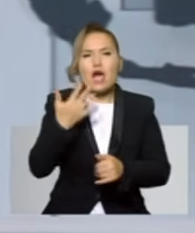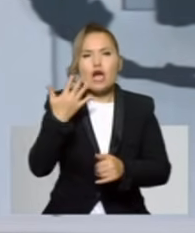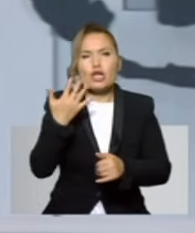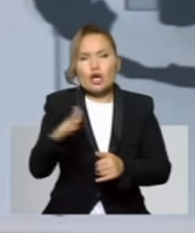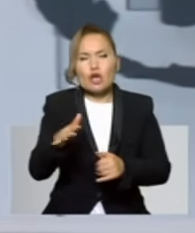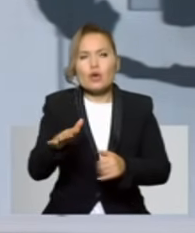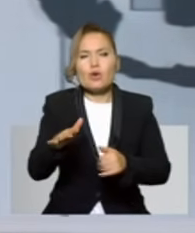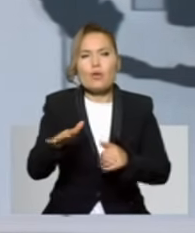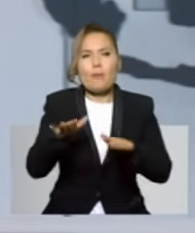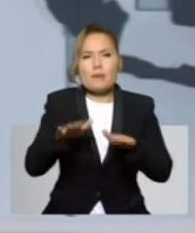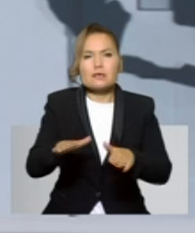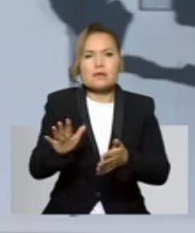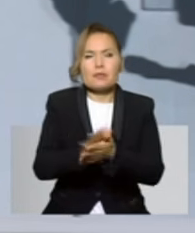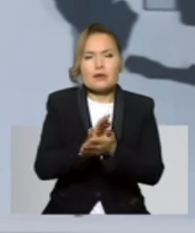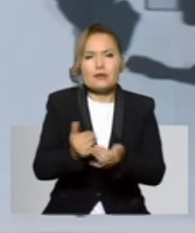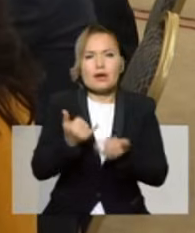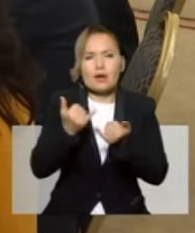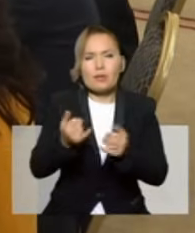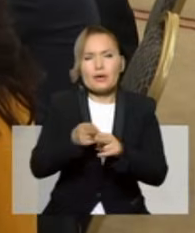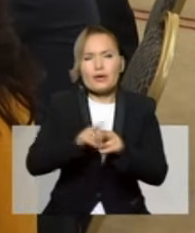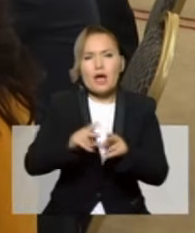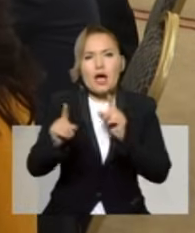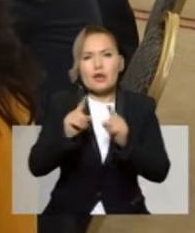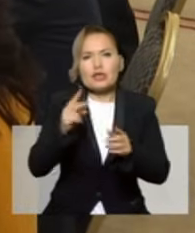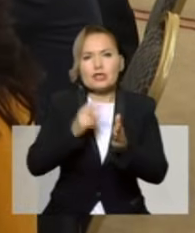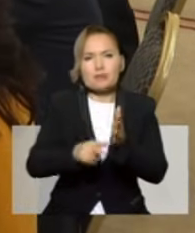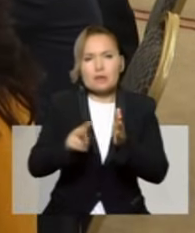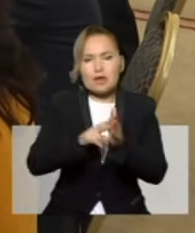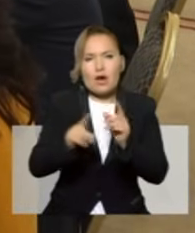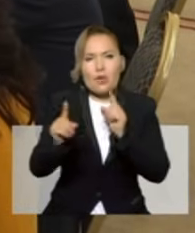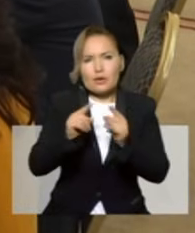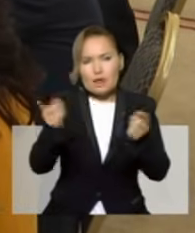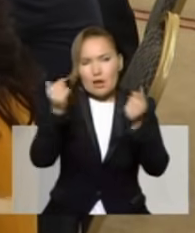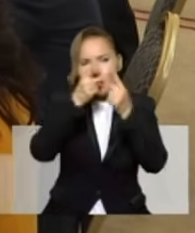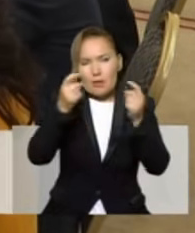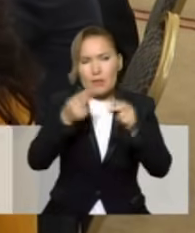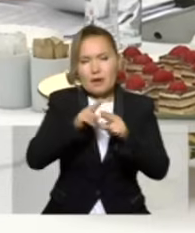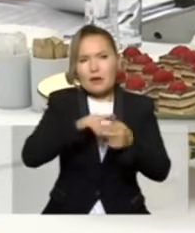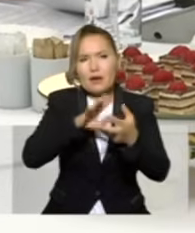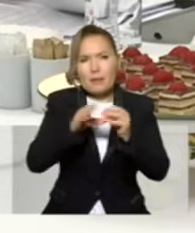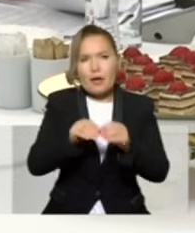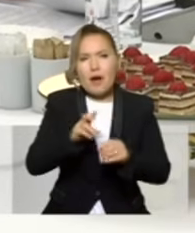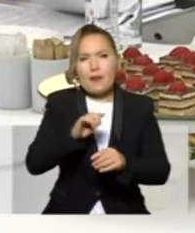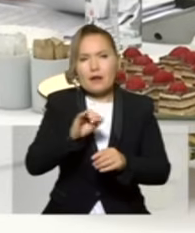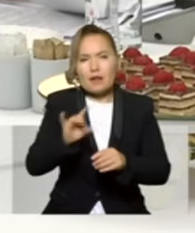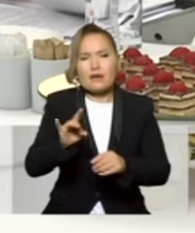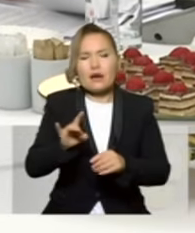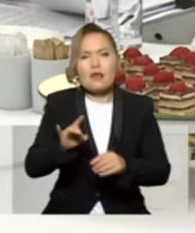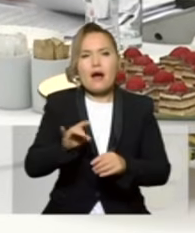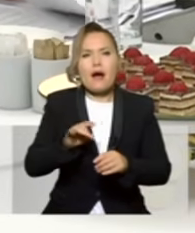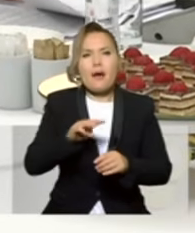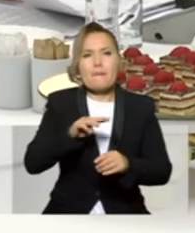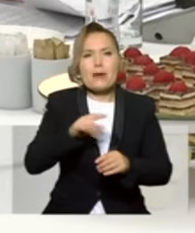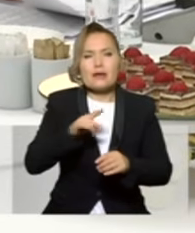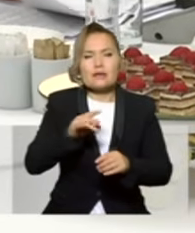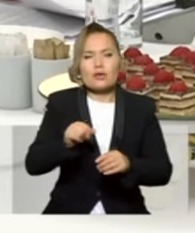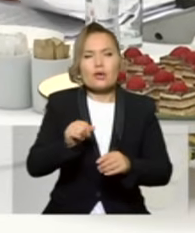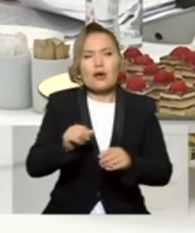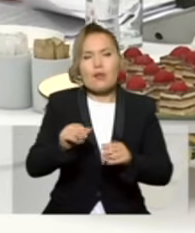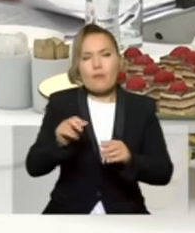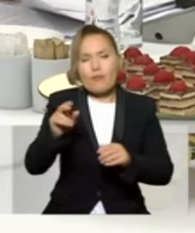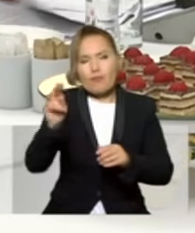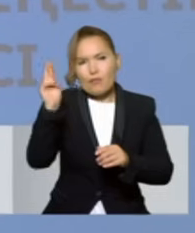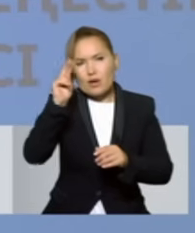оқу орнының Астанада өткен өкілетті кеңесінің 77-ші отырысында белгілі болды. Бакалавр және магистратурада білім алғысы